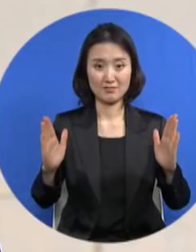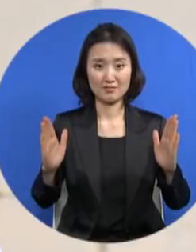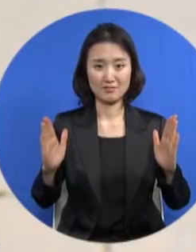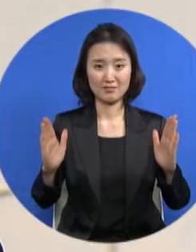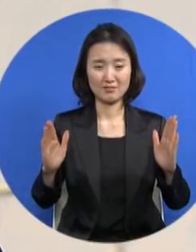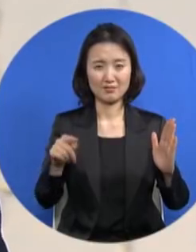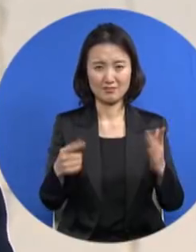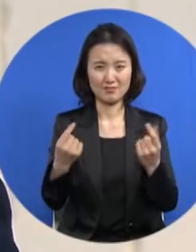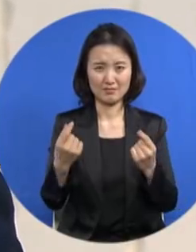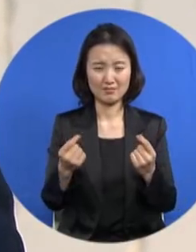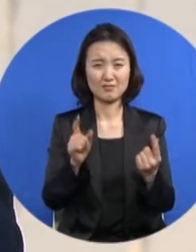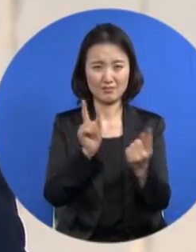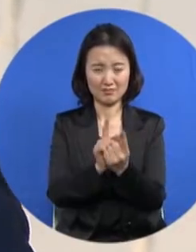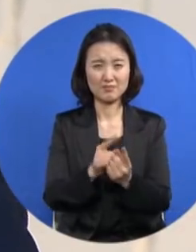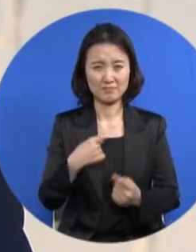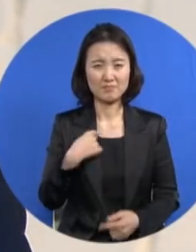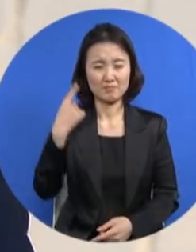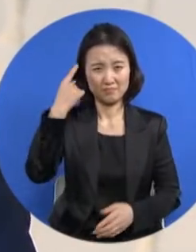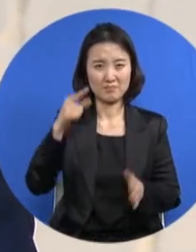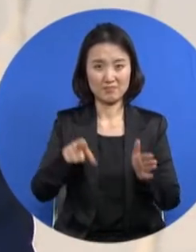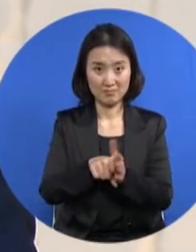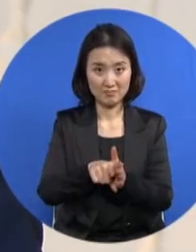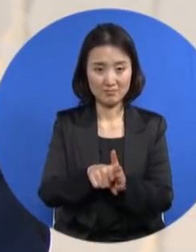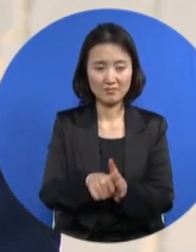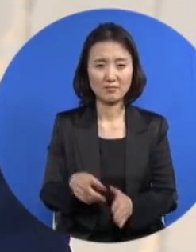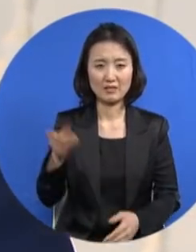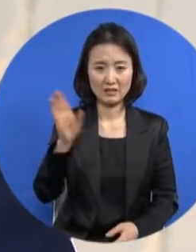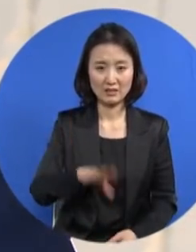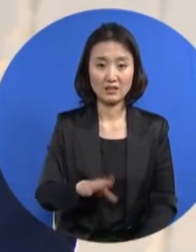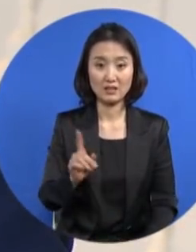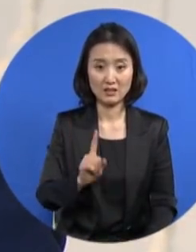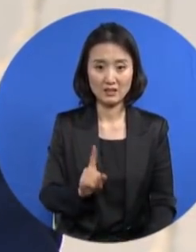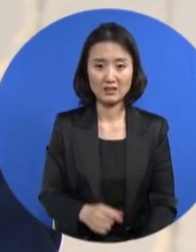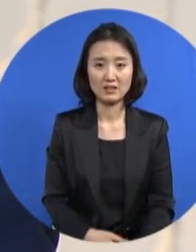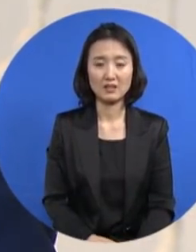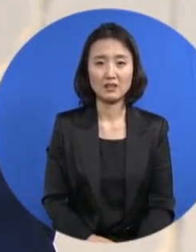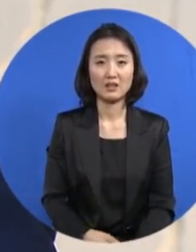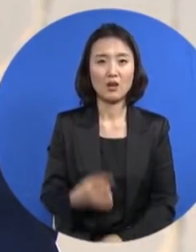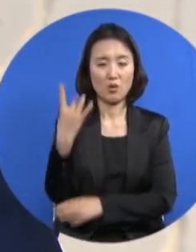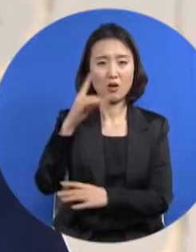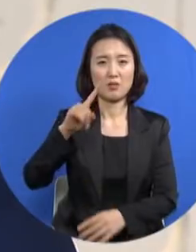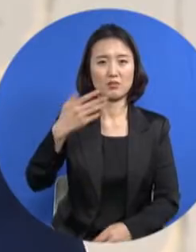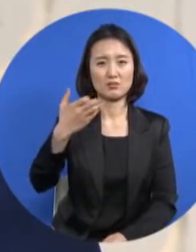이런 사람이 나타날 거라고. 그런데 내가 지금 원래는 193이었는데